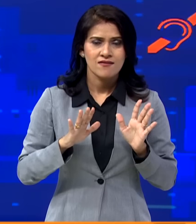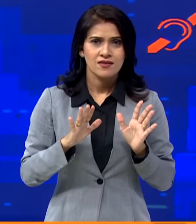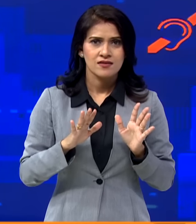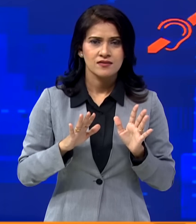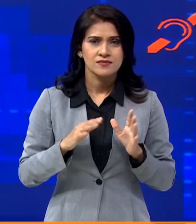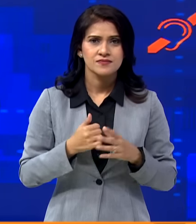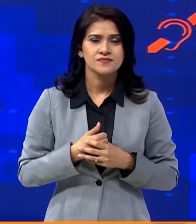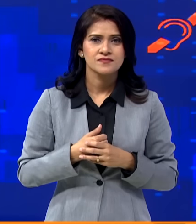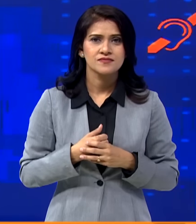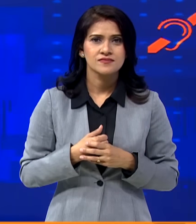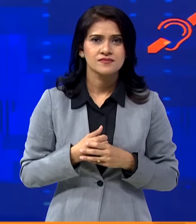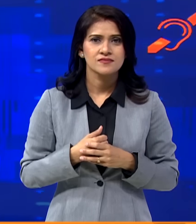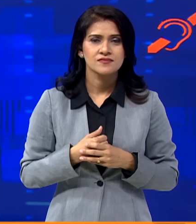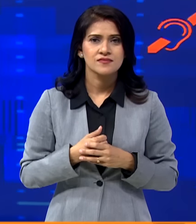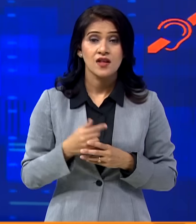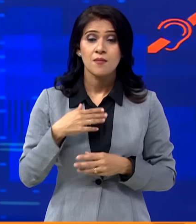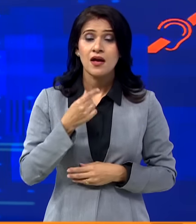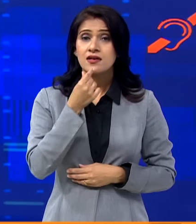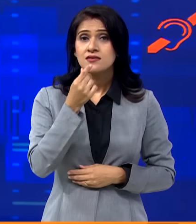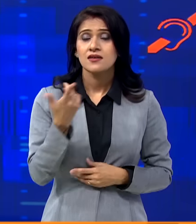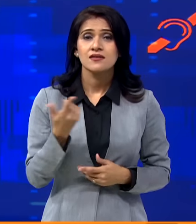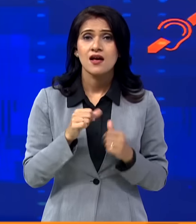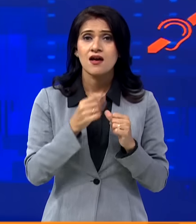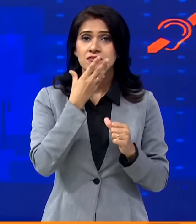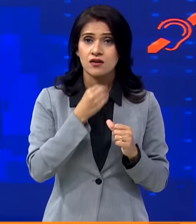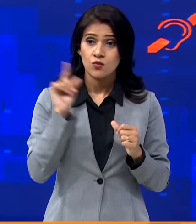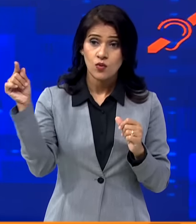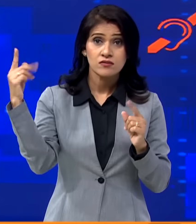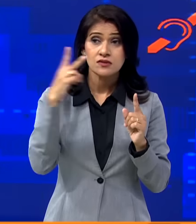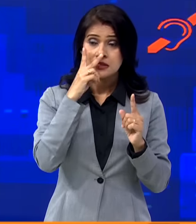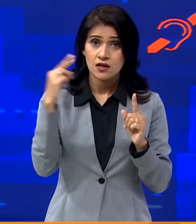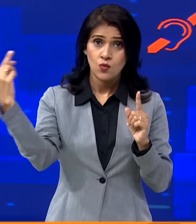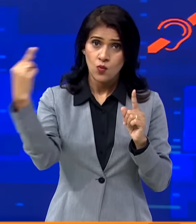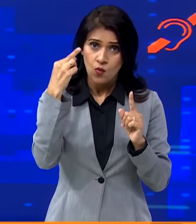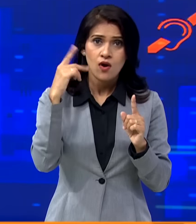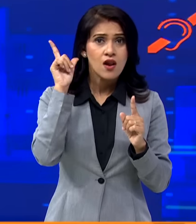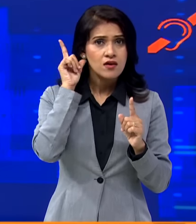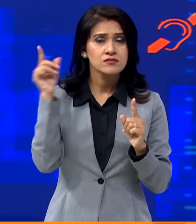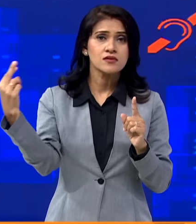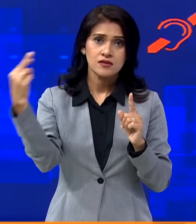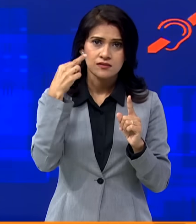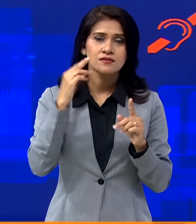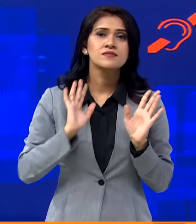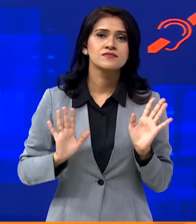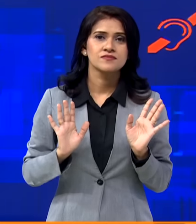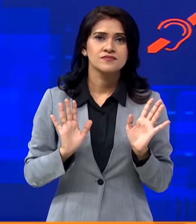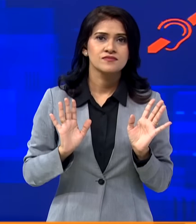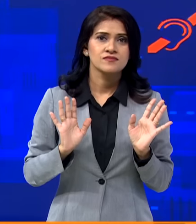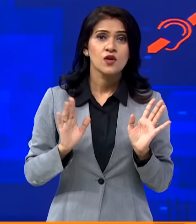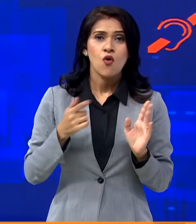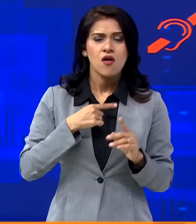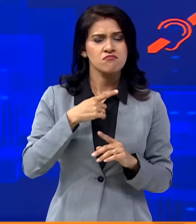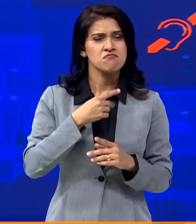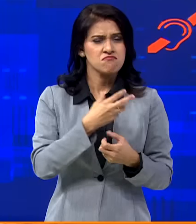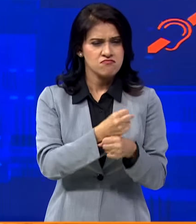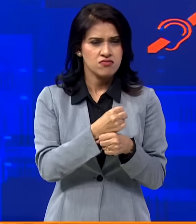पीठाधीश्वर आचार्य प्रमोद कृष्णम क्या कहता है और यह मैसेज जाना चाहिए उन तमाम कट्टरपंथियों के मुंह पर तमाचा लगेगा